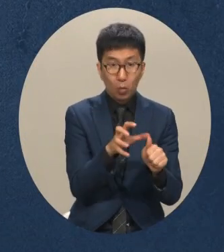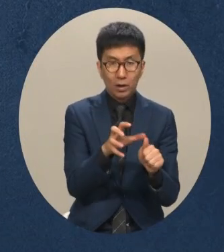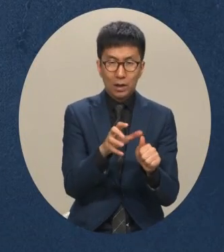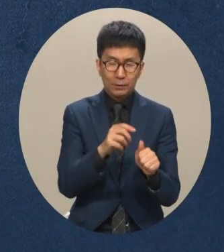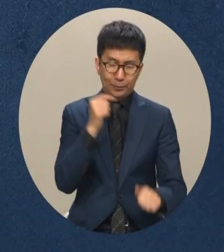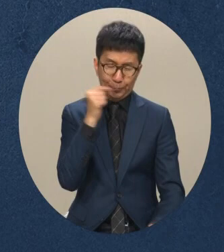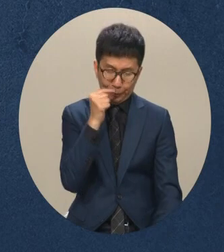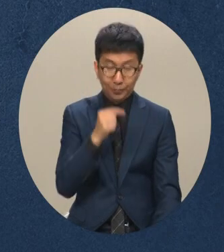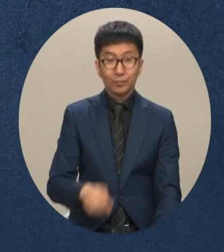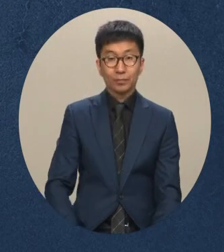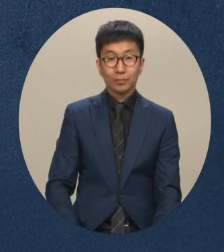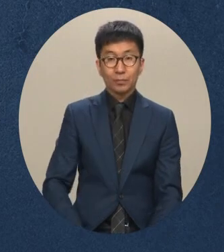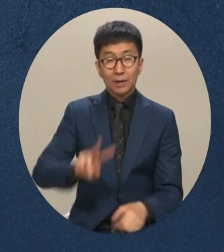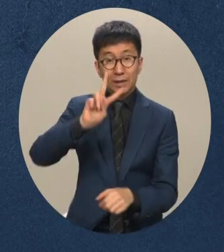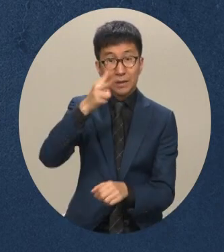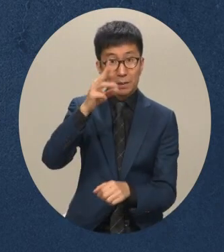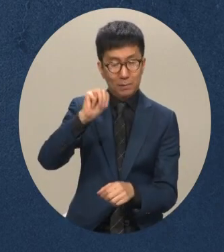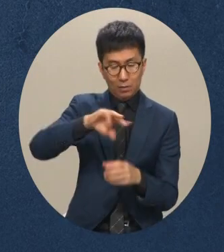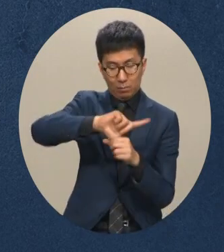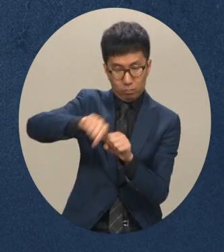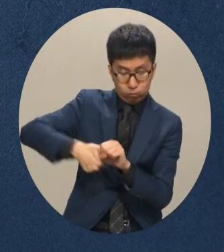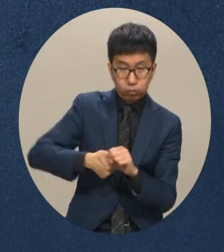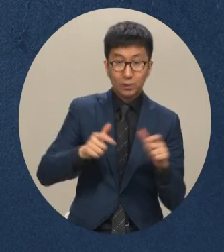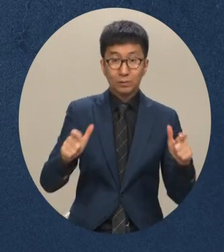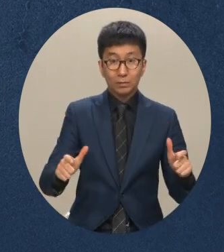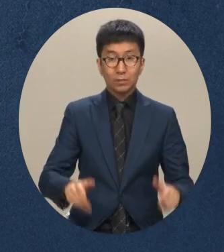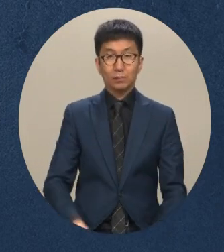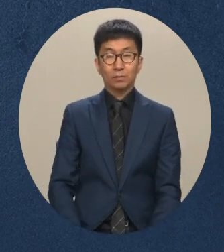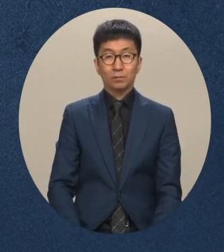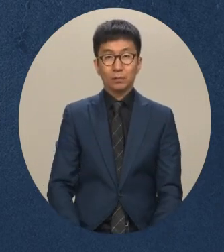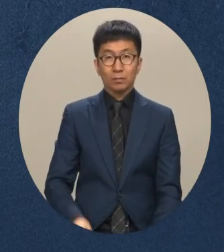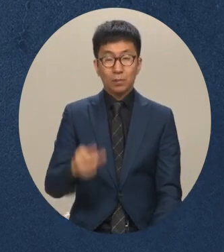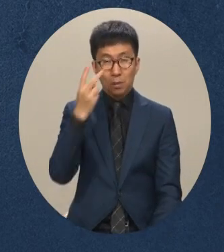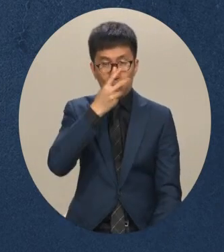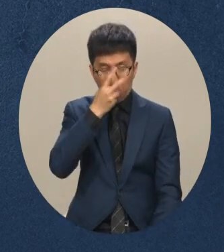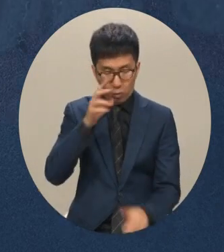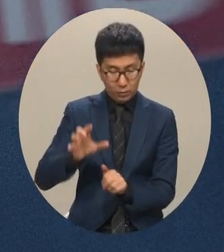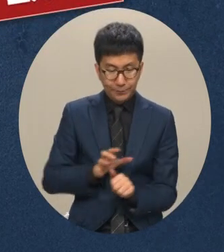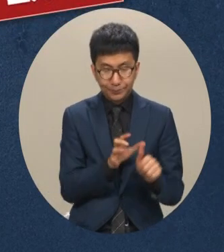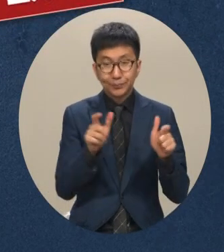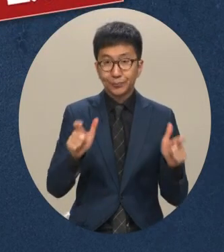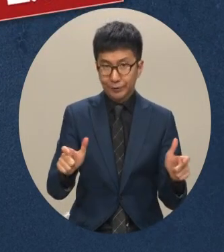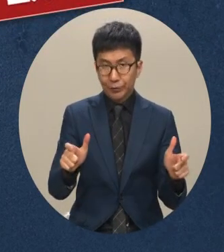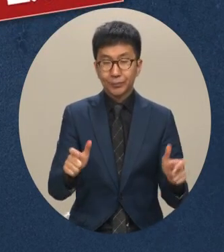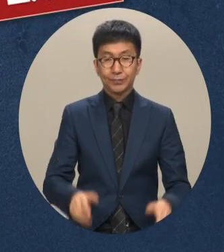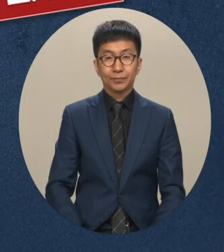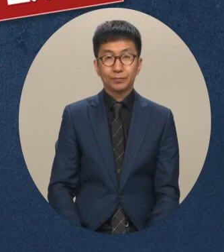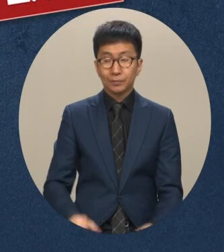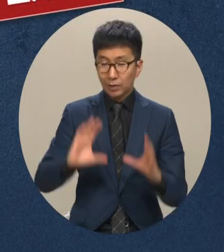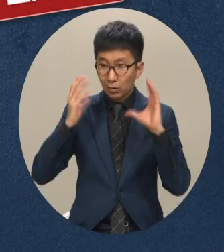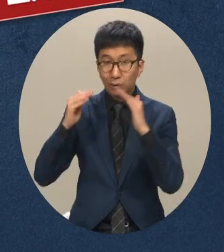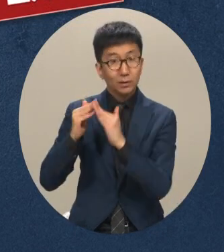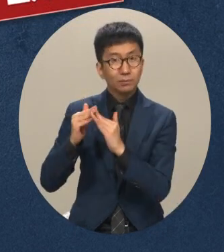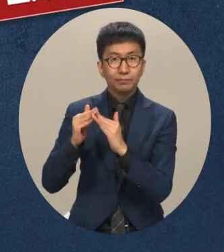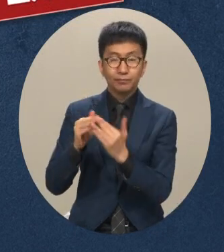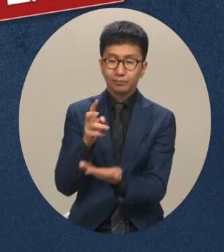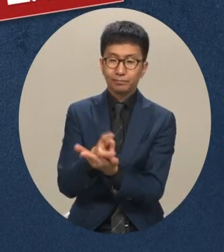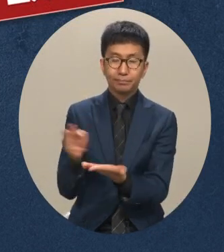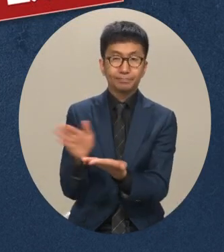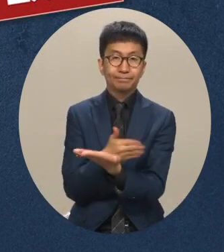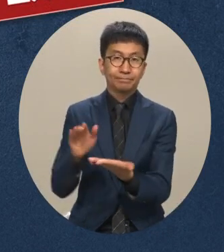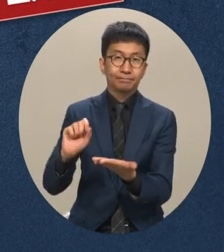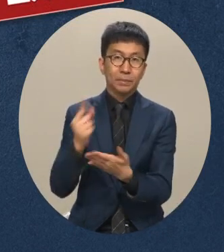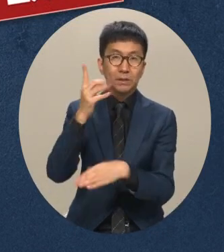엄격한 보호를 200m 반까지도 상대 보호구역으로 규제를 받습니다 하지만 어린이 집은 현행법상